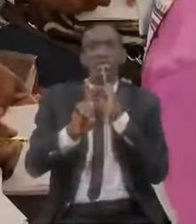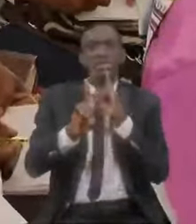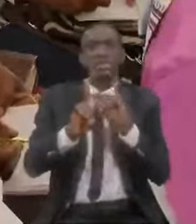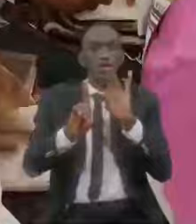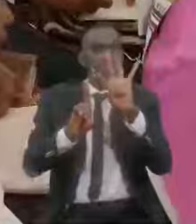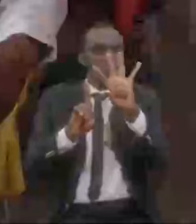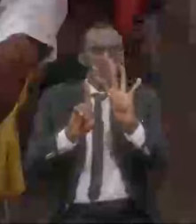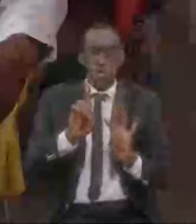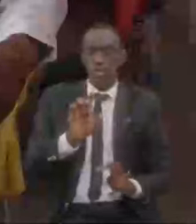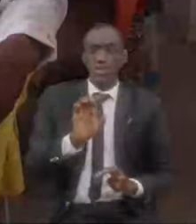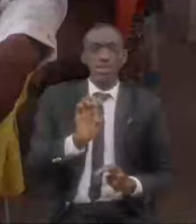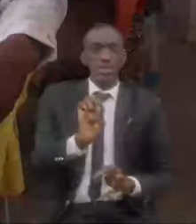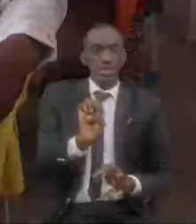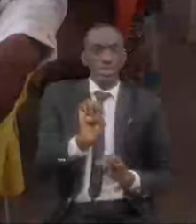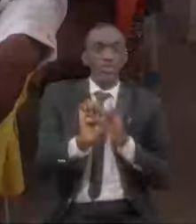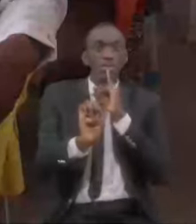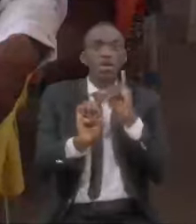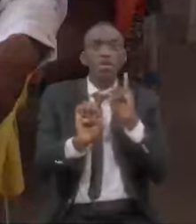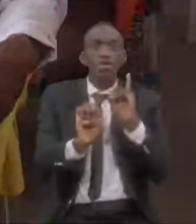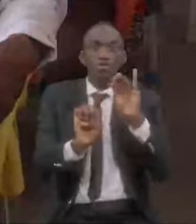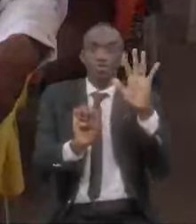E c'est 5.